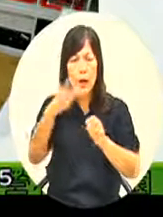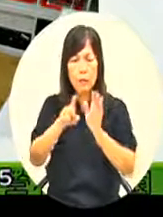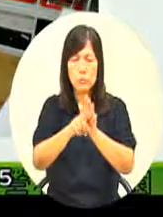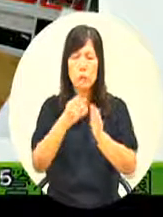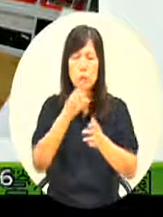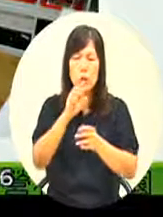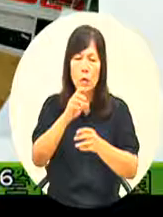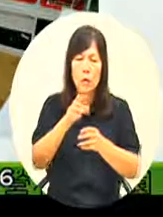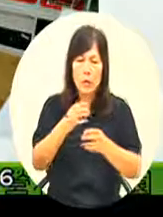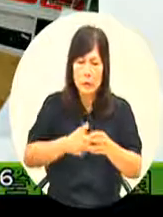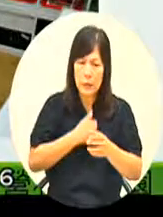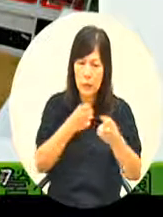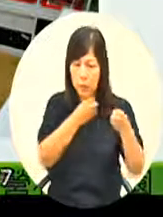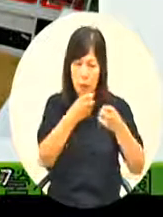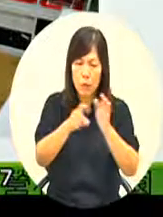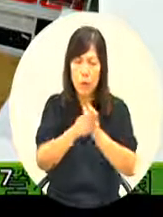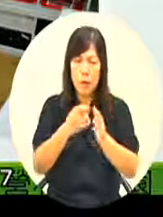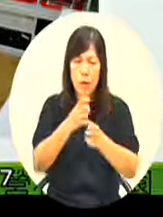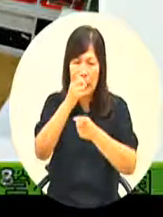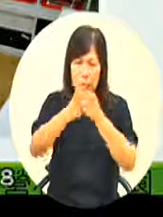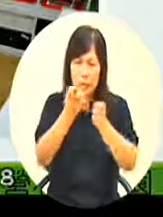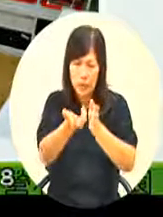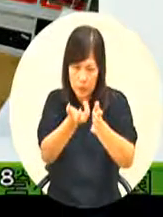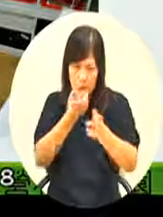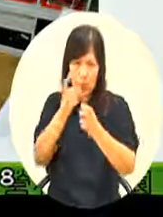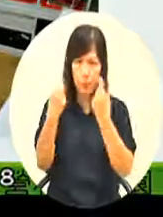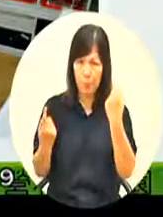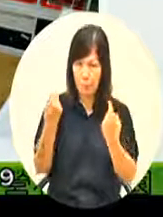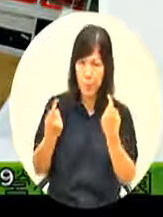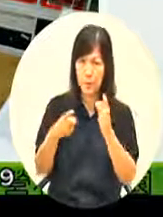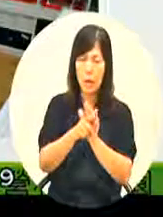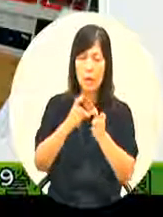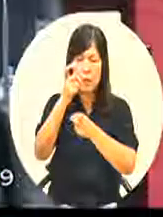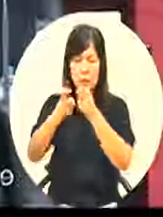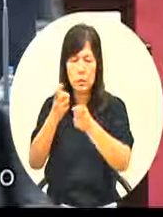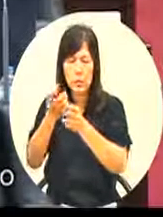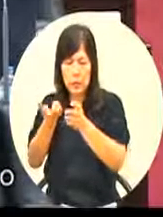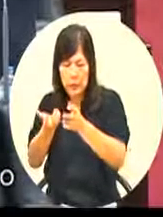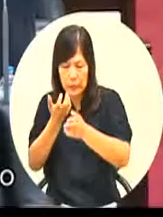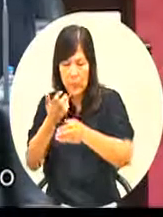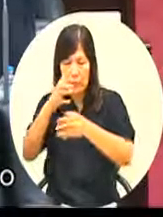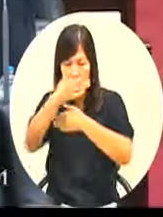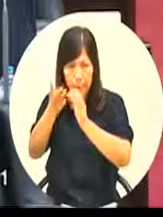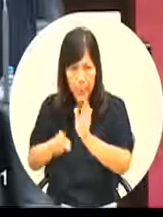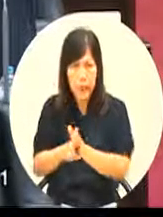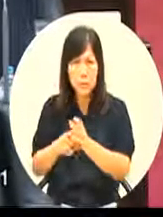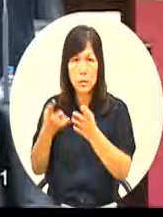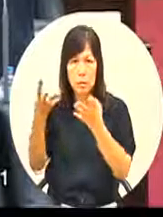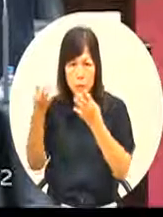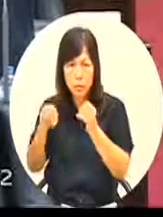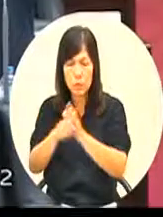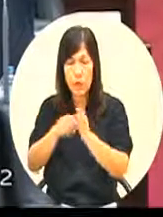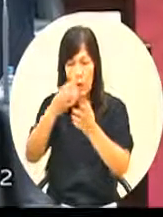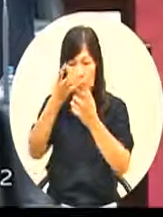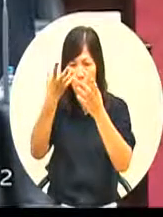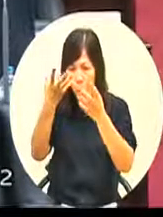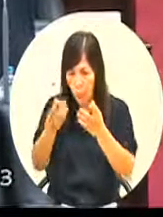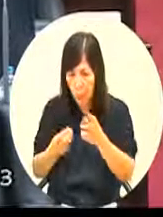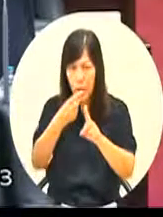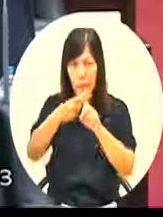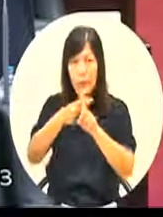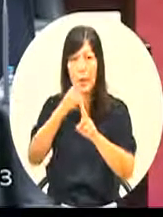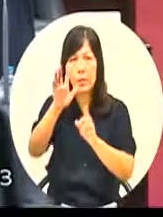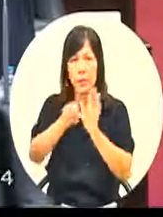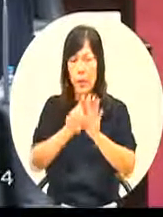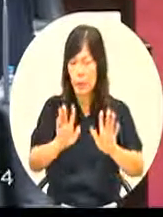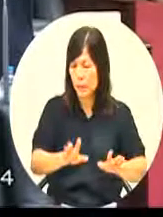跟学校来讨论，我们用10年前来比较好了，如果这个10年前的班级数已经少了一半，跟现在